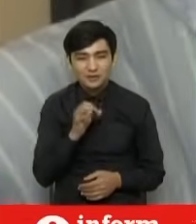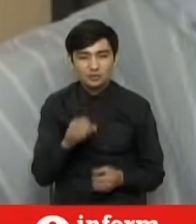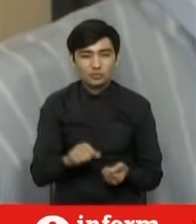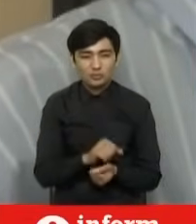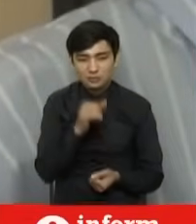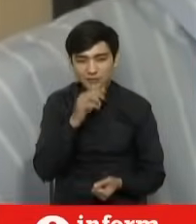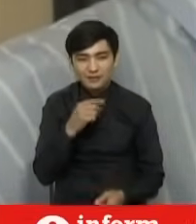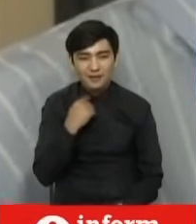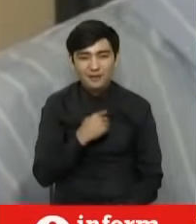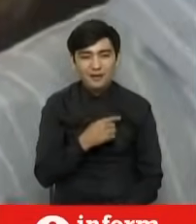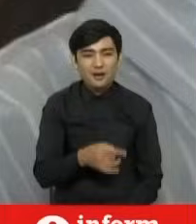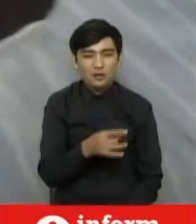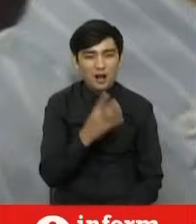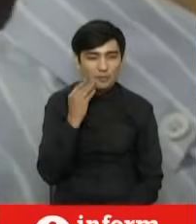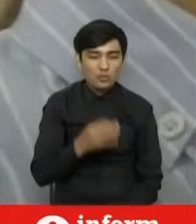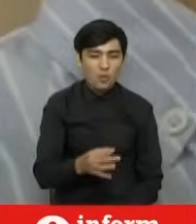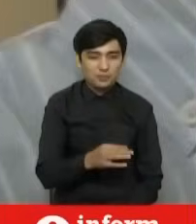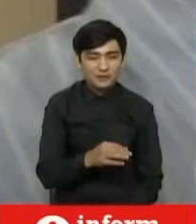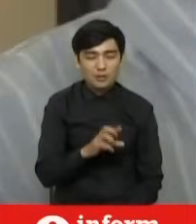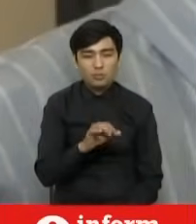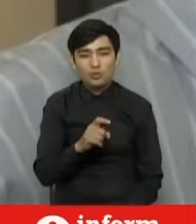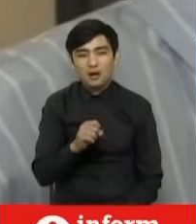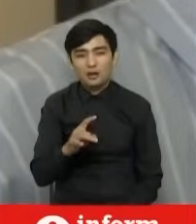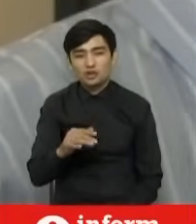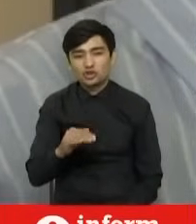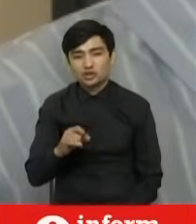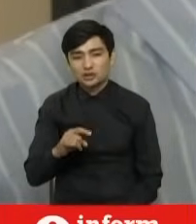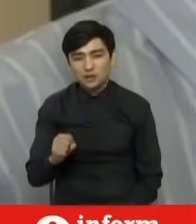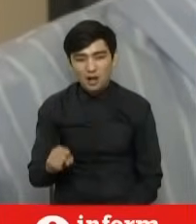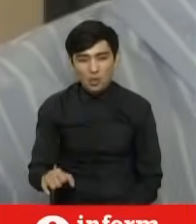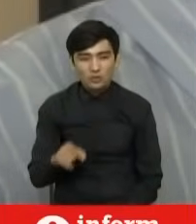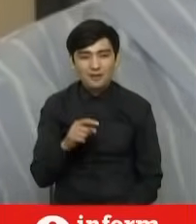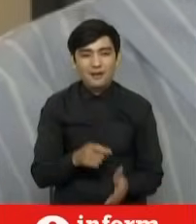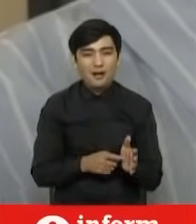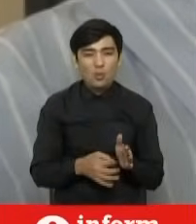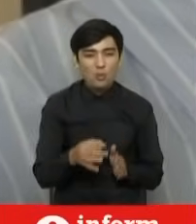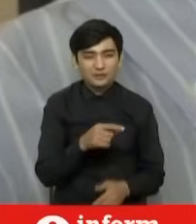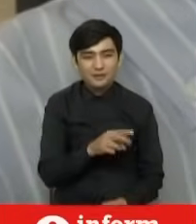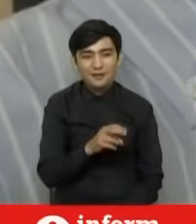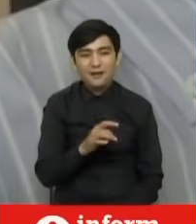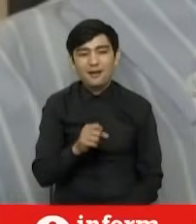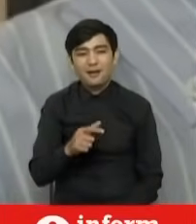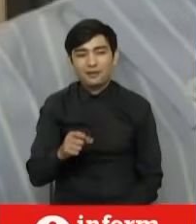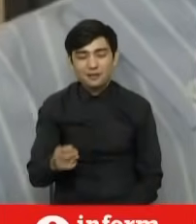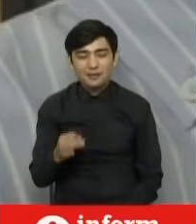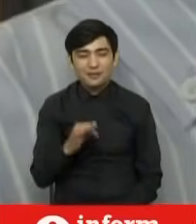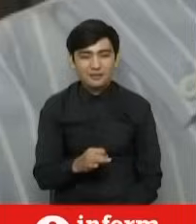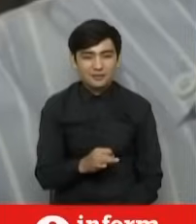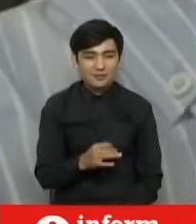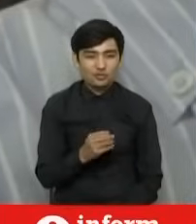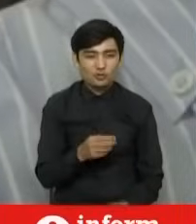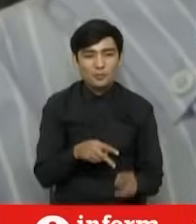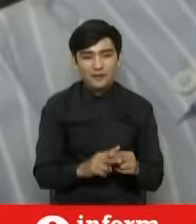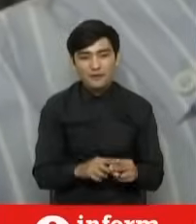в Талгарском районе Алматинской области, в Бухаржирауском, Осакаровском районах Карагандинской области, Караганде и на значительной